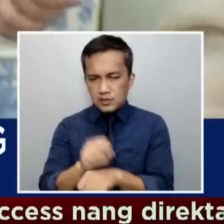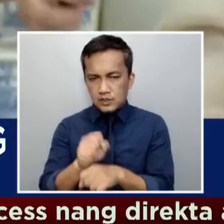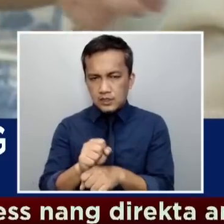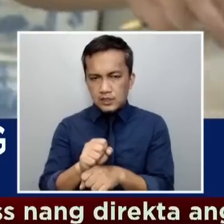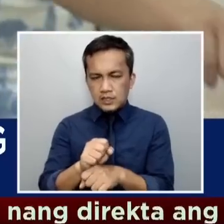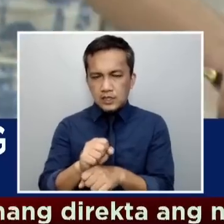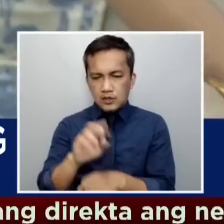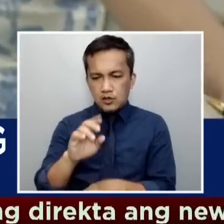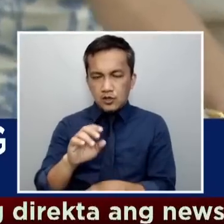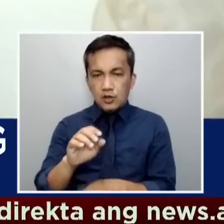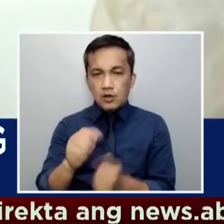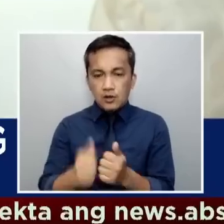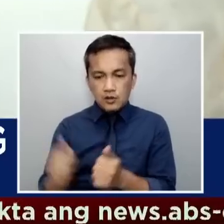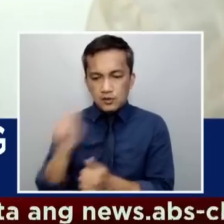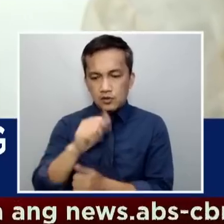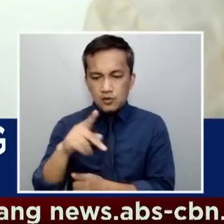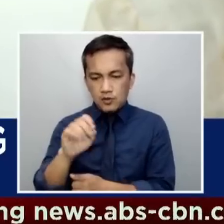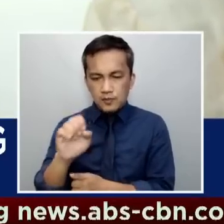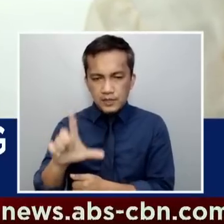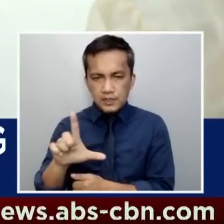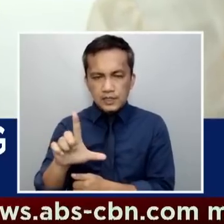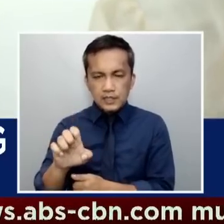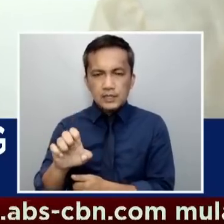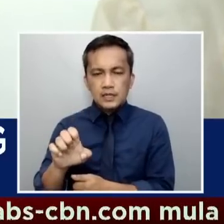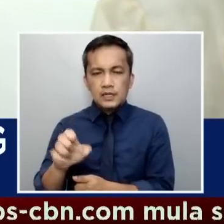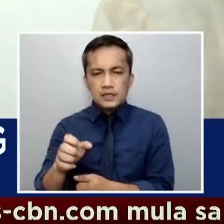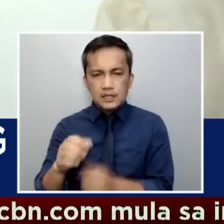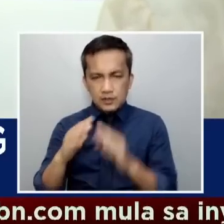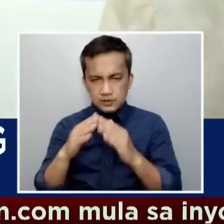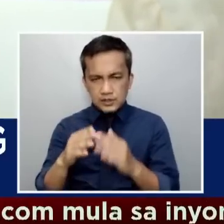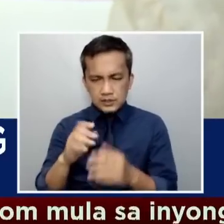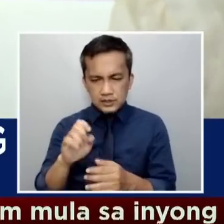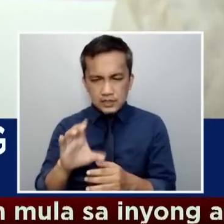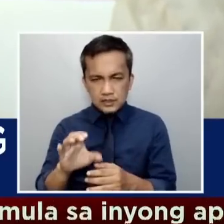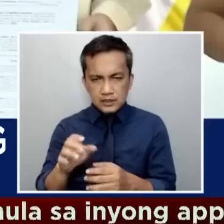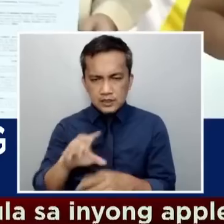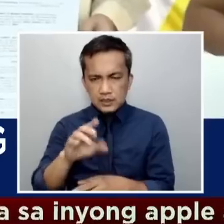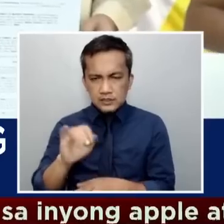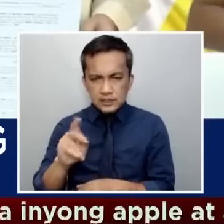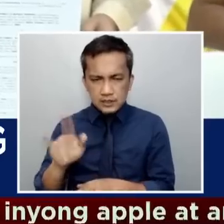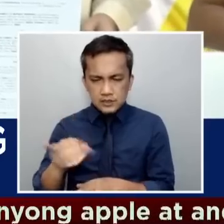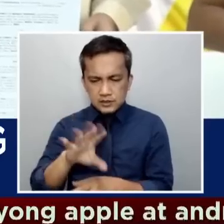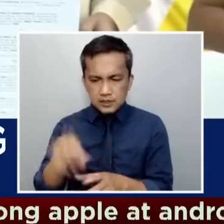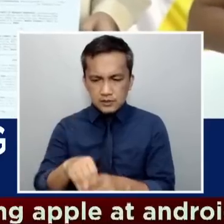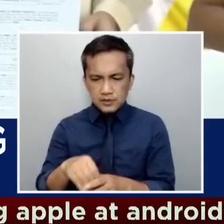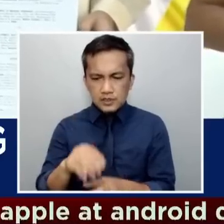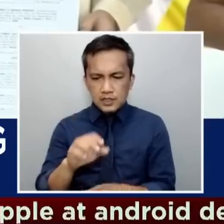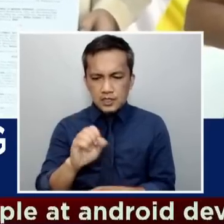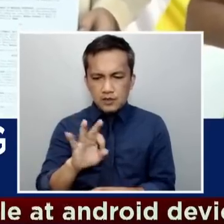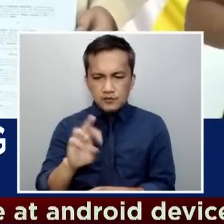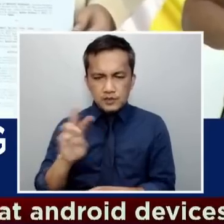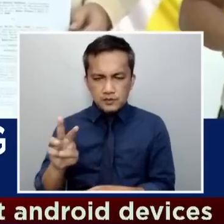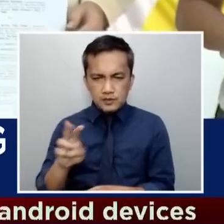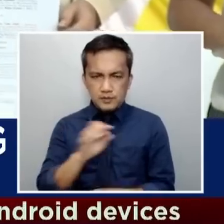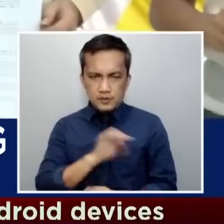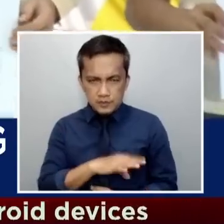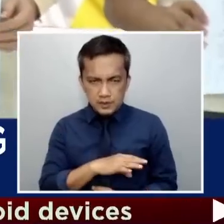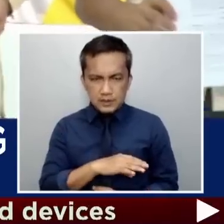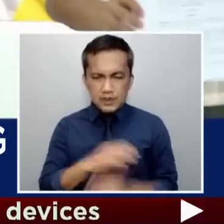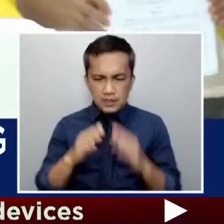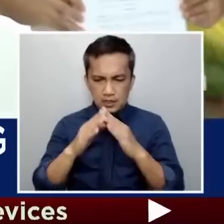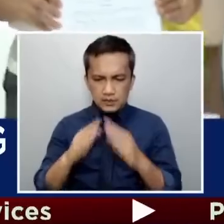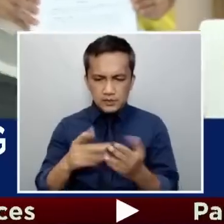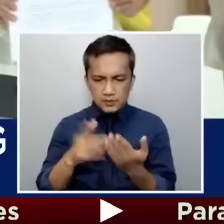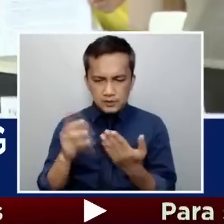at Housing Secretary Jerry Acusar para isali ang mga OFW sa mga benepisyaryo ng housing program ng